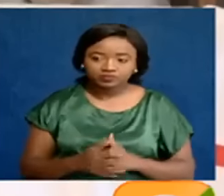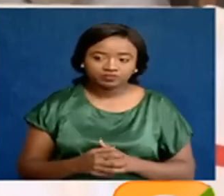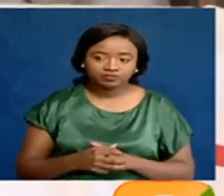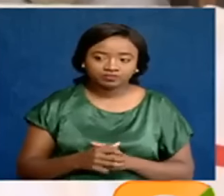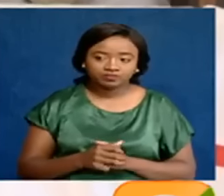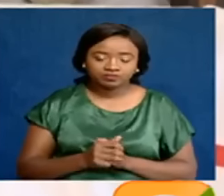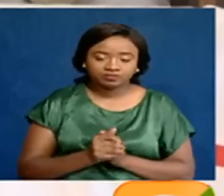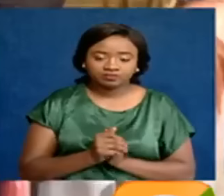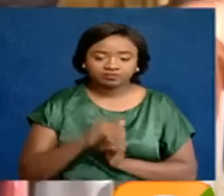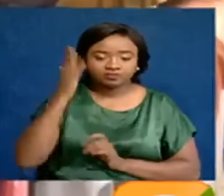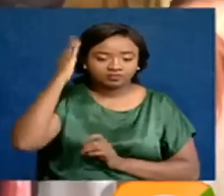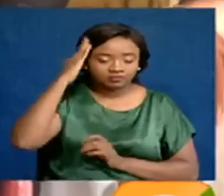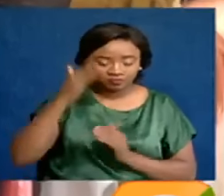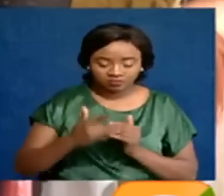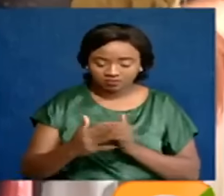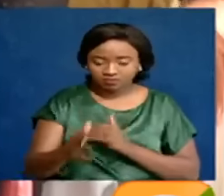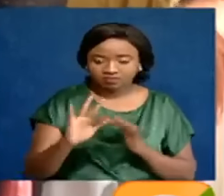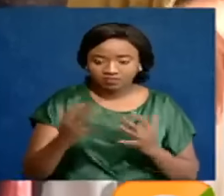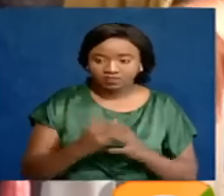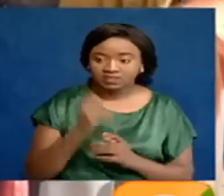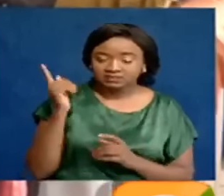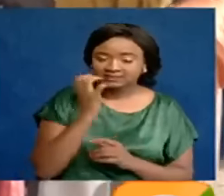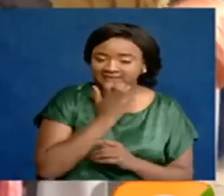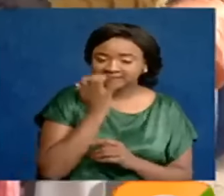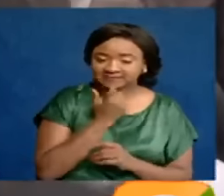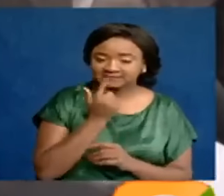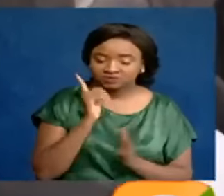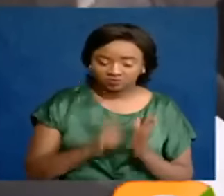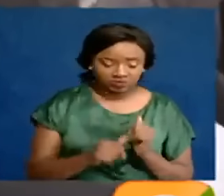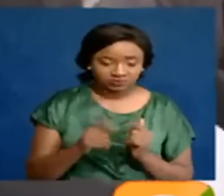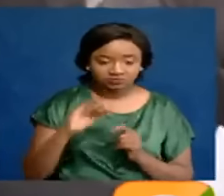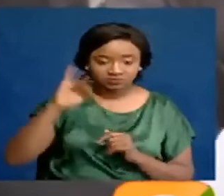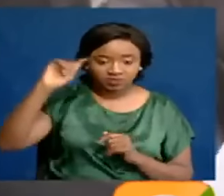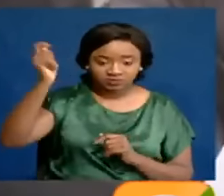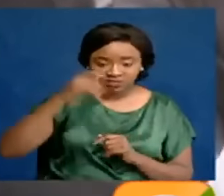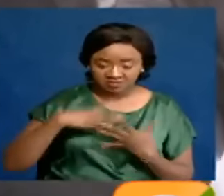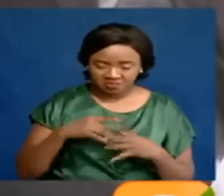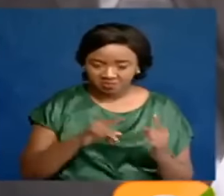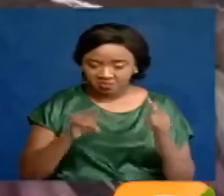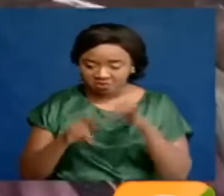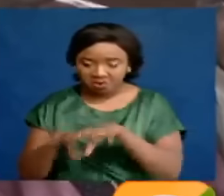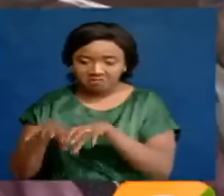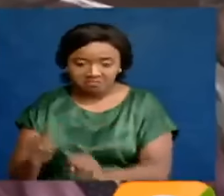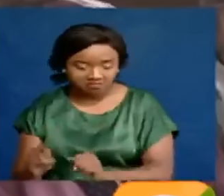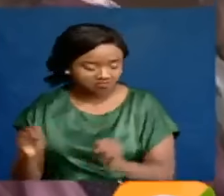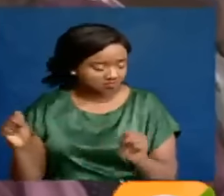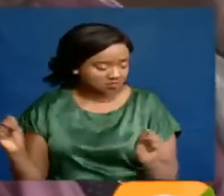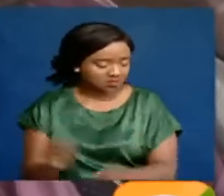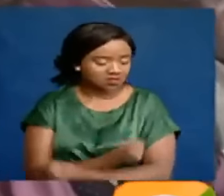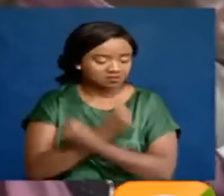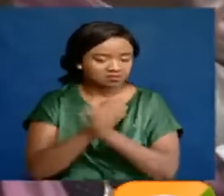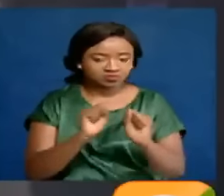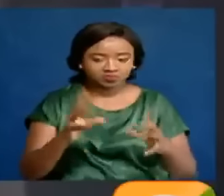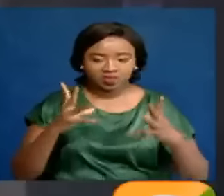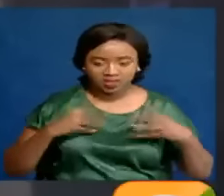and define our destiny. Gachagua amesema hatokubali eneo la mlima kuguswa tena na yeyote atakayekuwa anatafuta ushirikiano